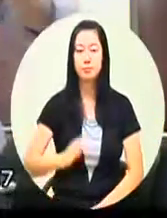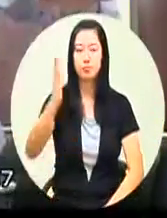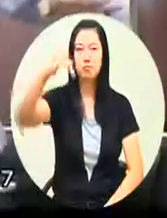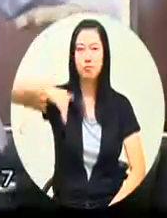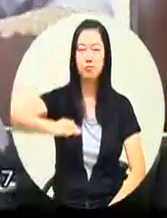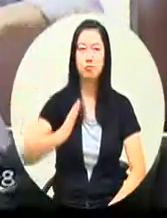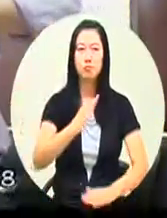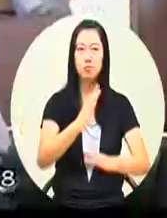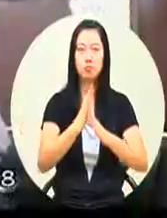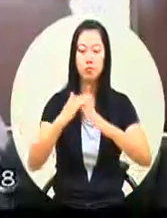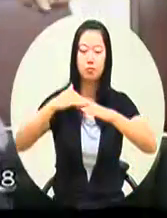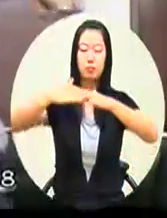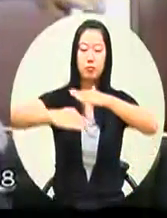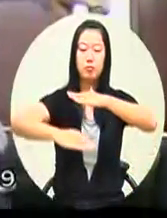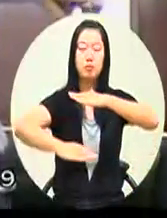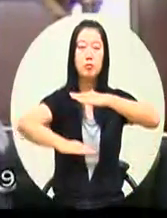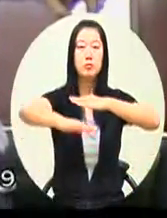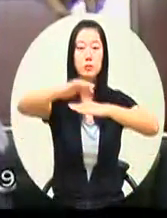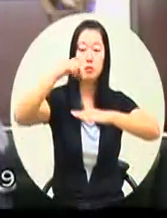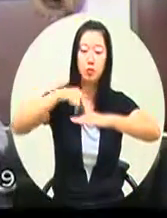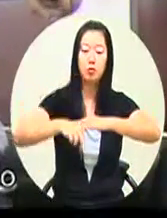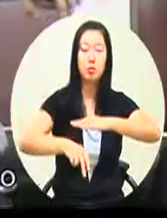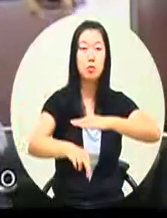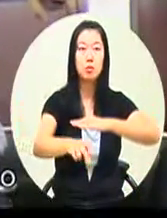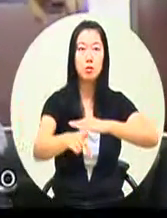的坡道设计就是那时候你底下就是一个